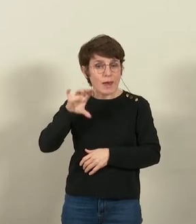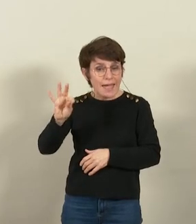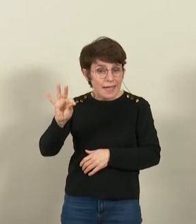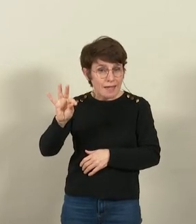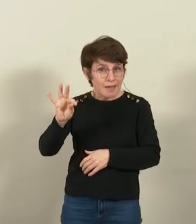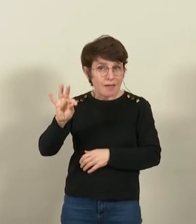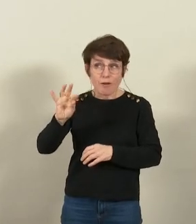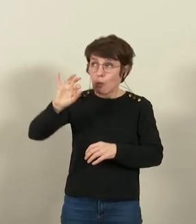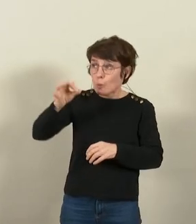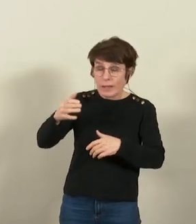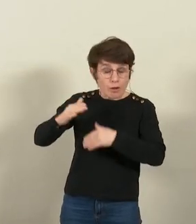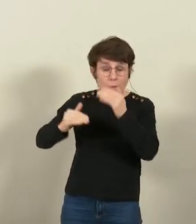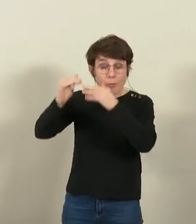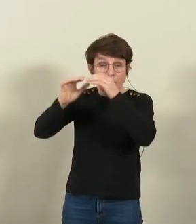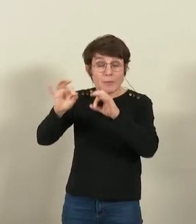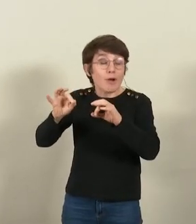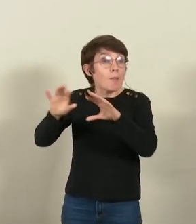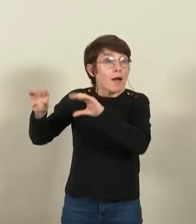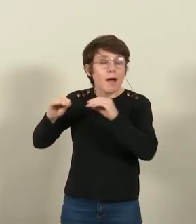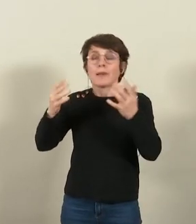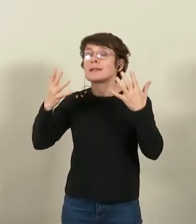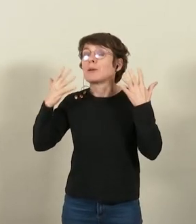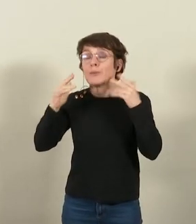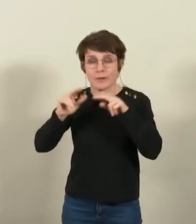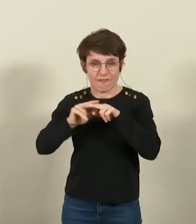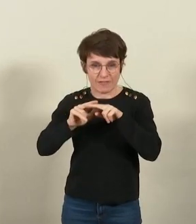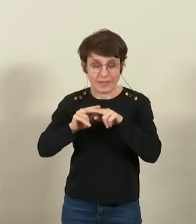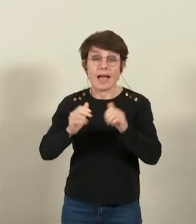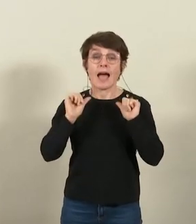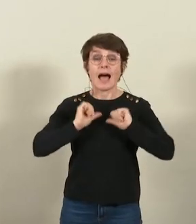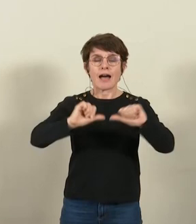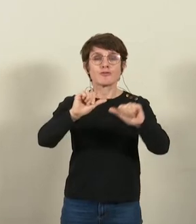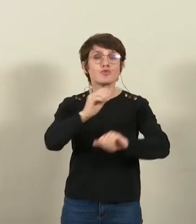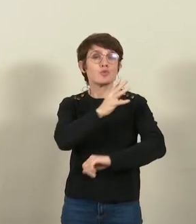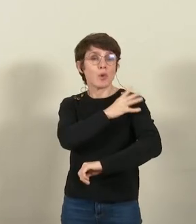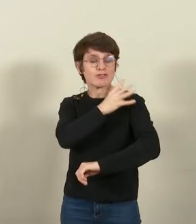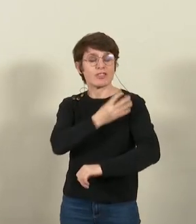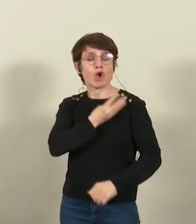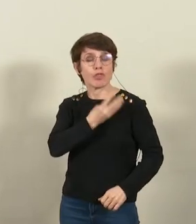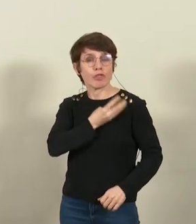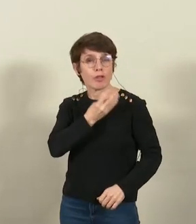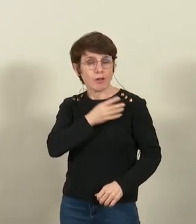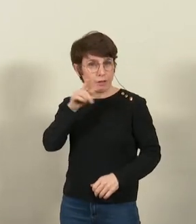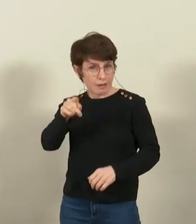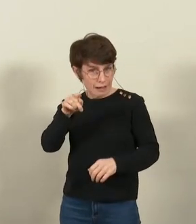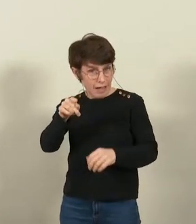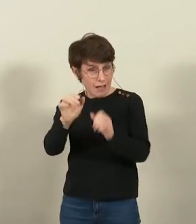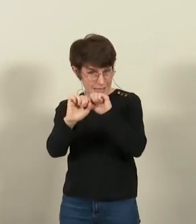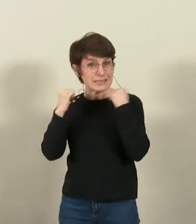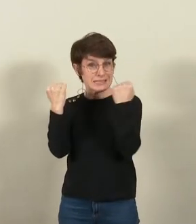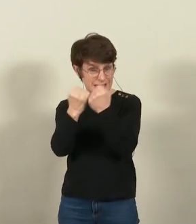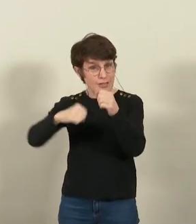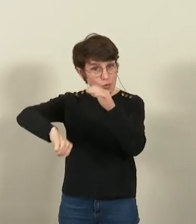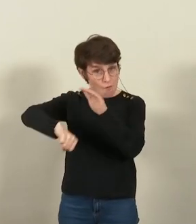d'espace de respiration vous avez même construit avenu de Washington dans l'enceinte qui est celle du stade de